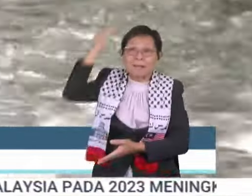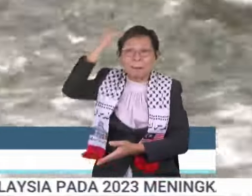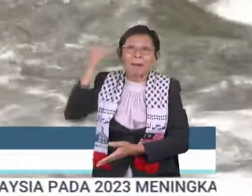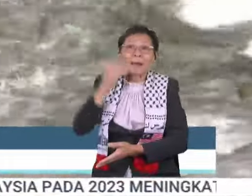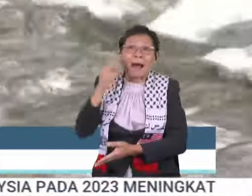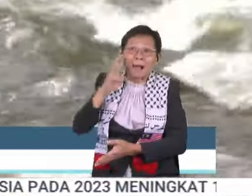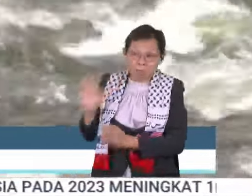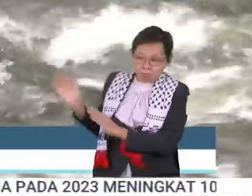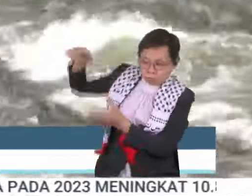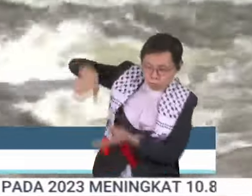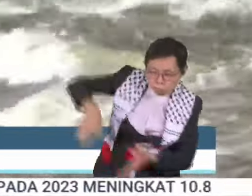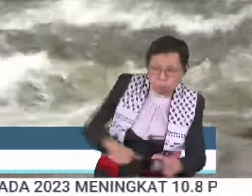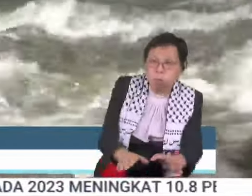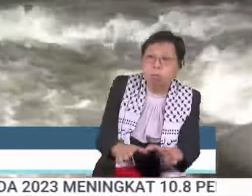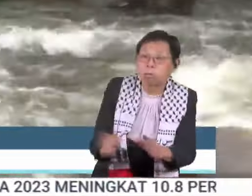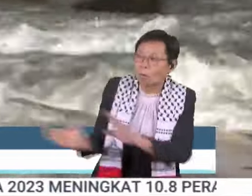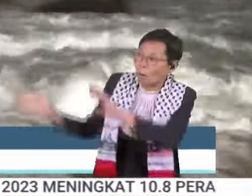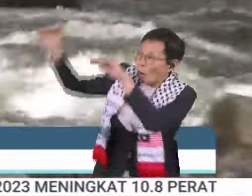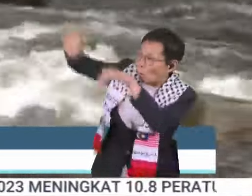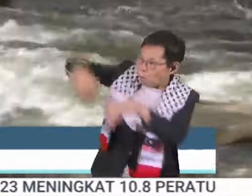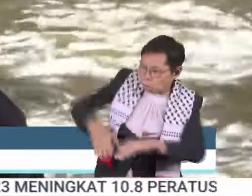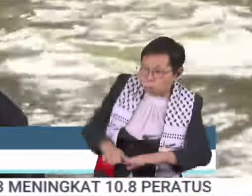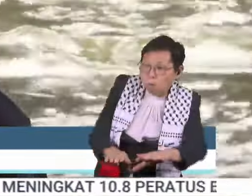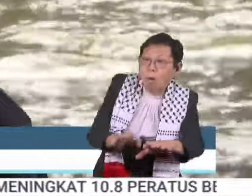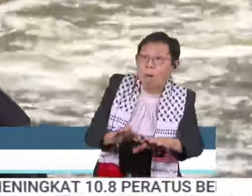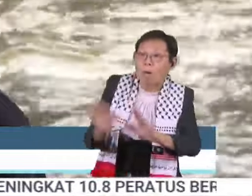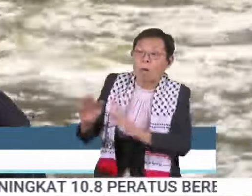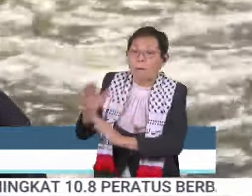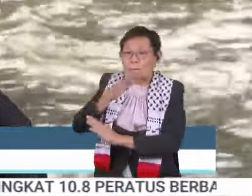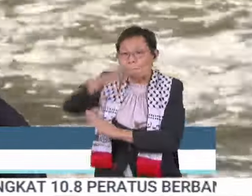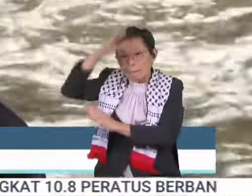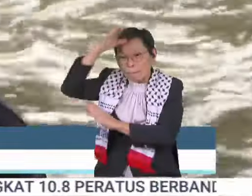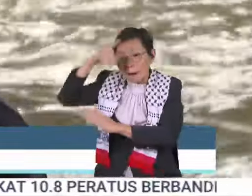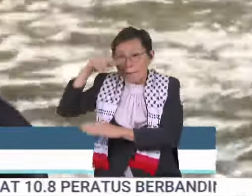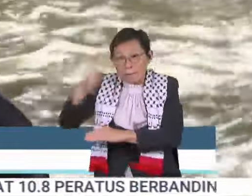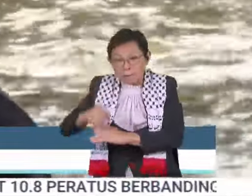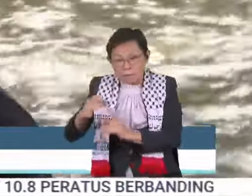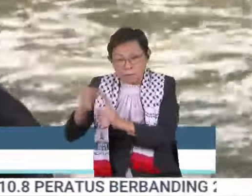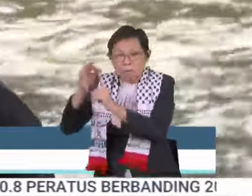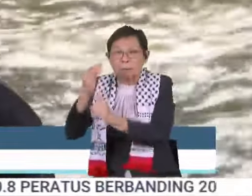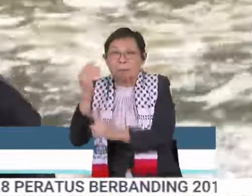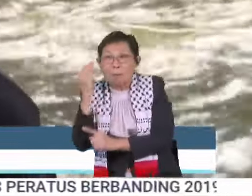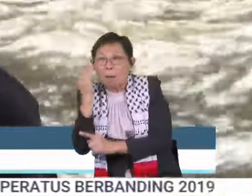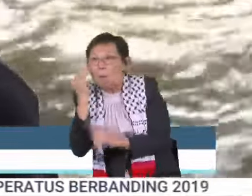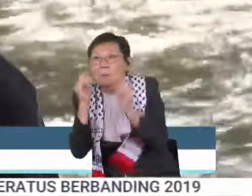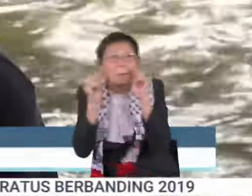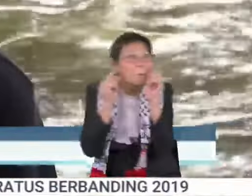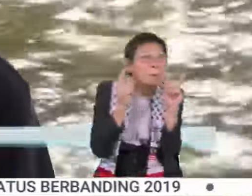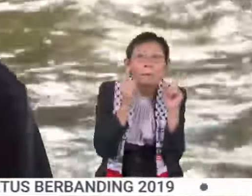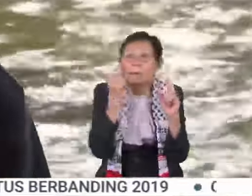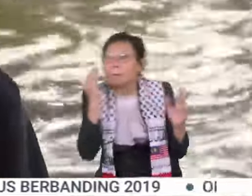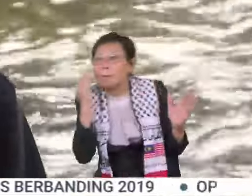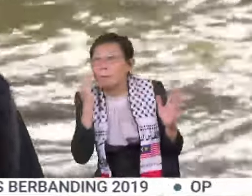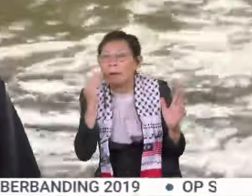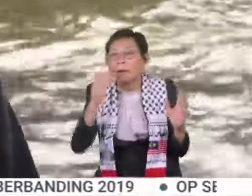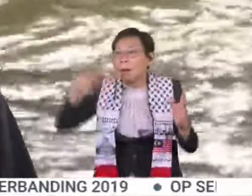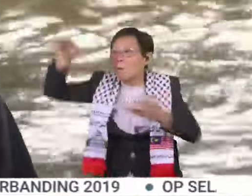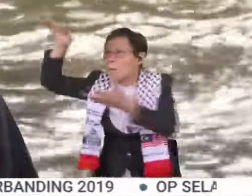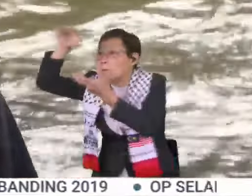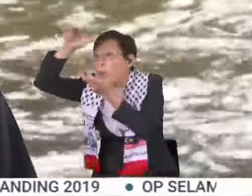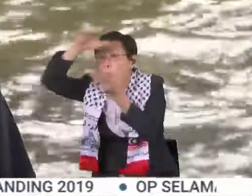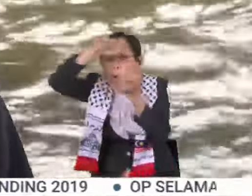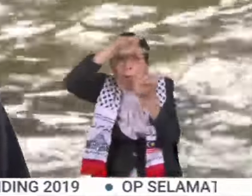kepala air, okay. So ibu bapa kena sentiasa alert lah, memerhatikan keadaan info-info terkini